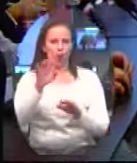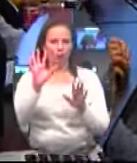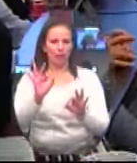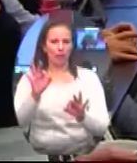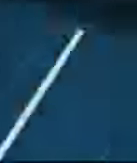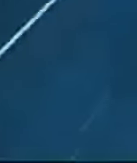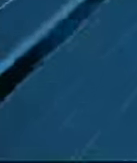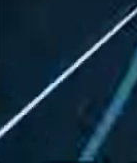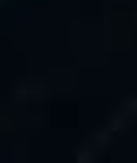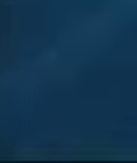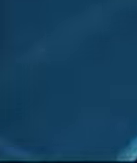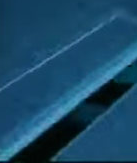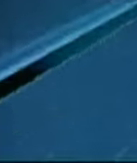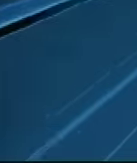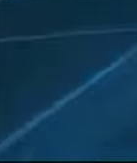לשמוע.